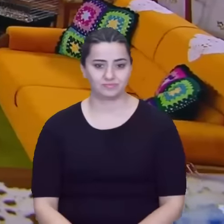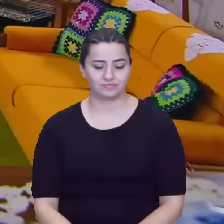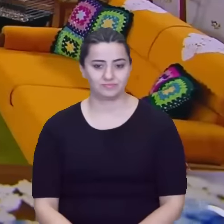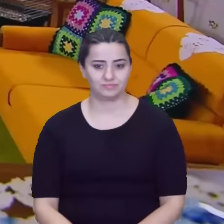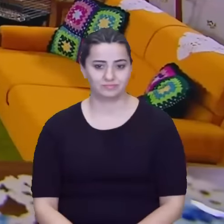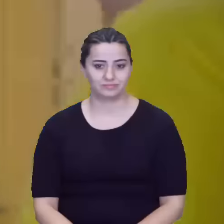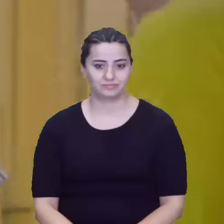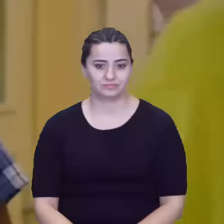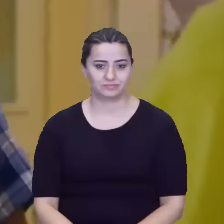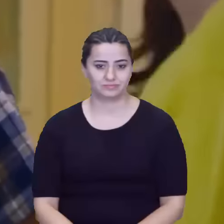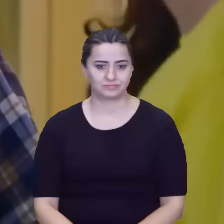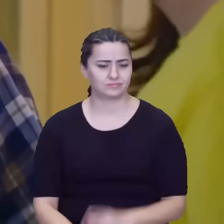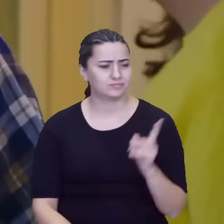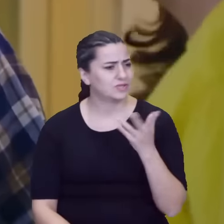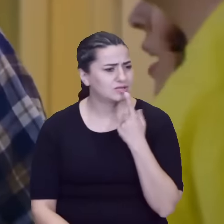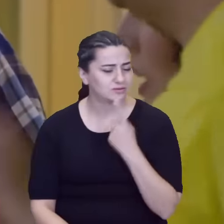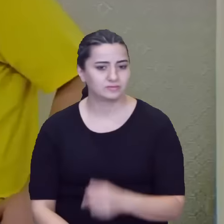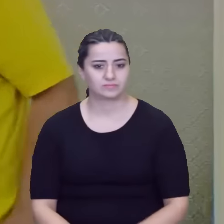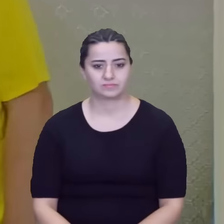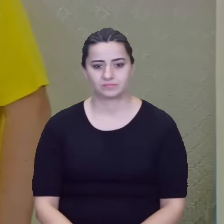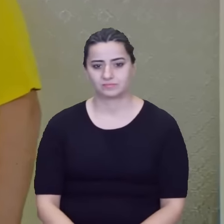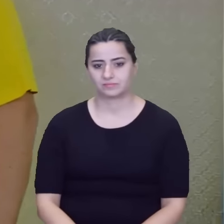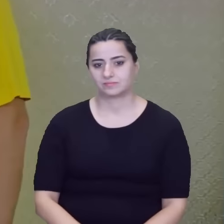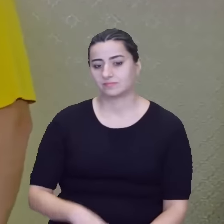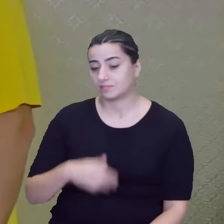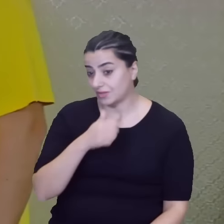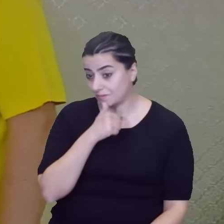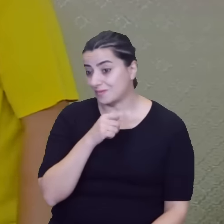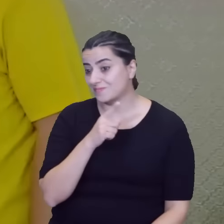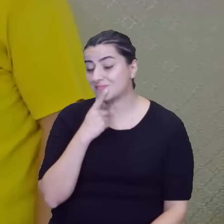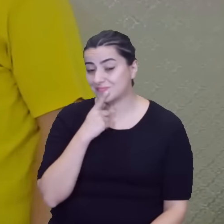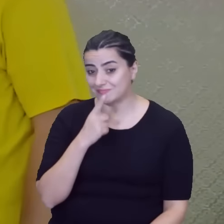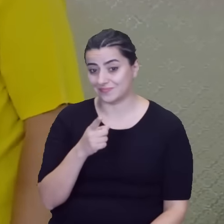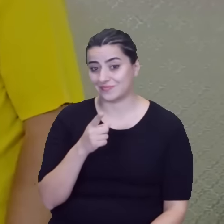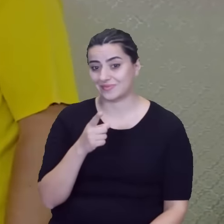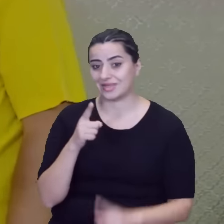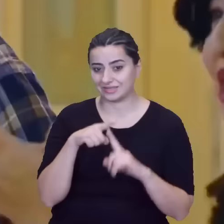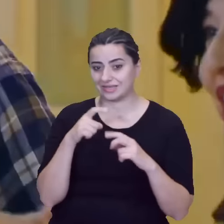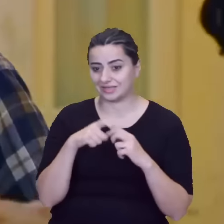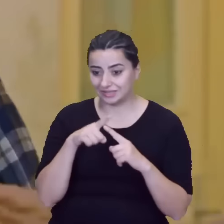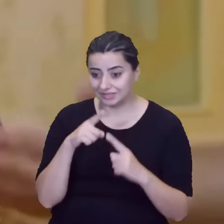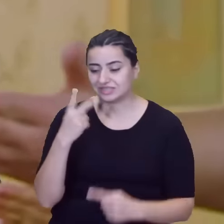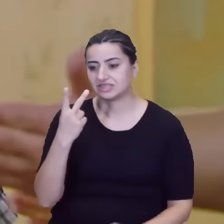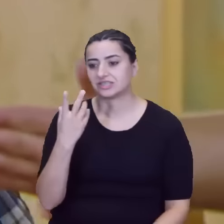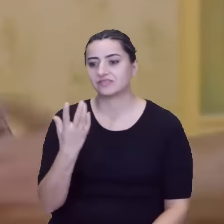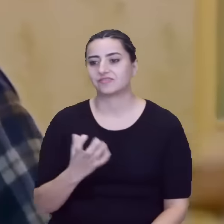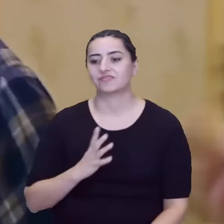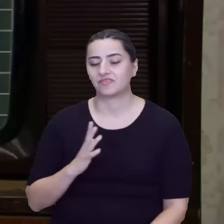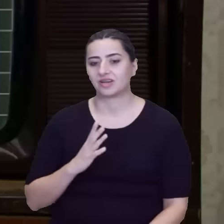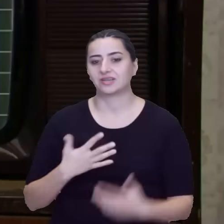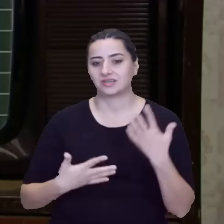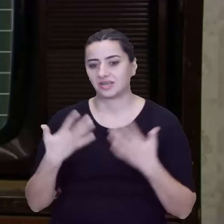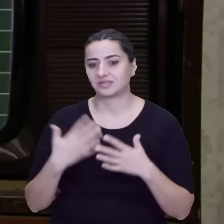bakıyor. ne diyor bu ya? Şey diyor babacığım, TRT 2 çekiyor artık